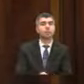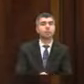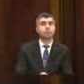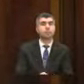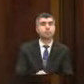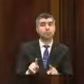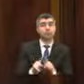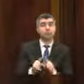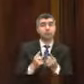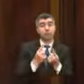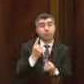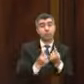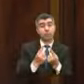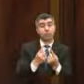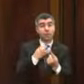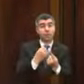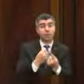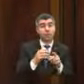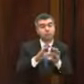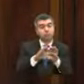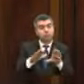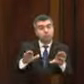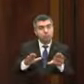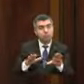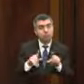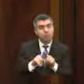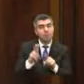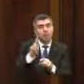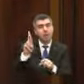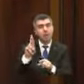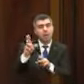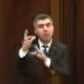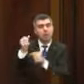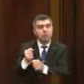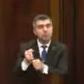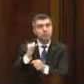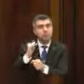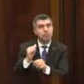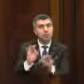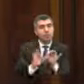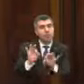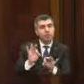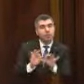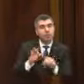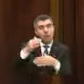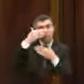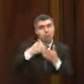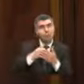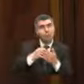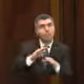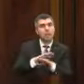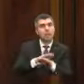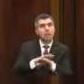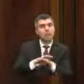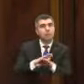الفرص عندنا تتيح استقرار مبادرة ملكية كبرى ووضع استراتيجي للمغرب، إلا أنه اختزال السياسة